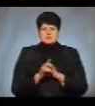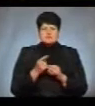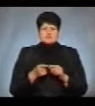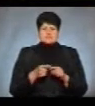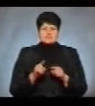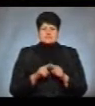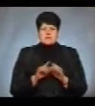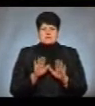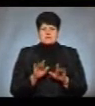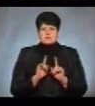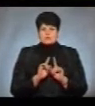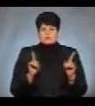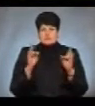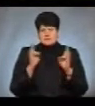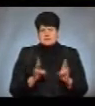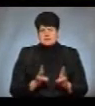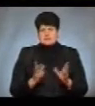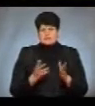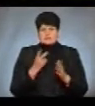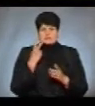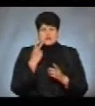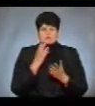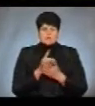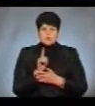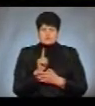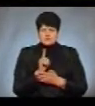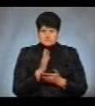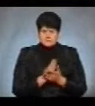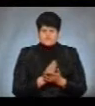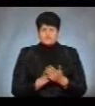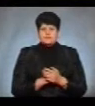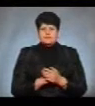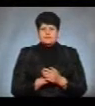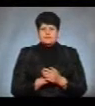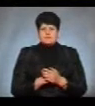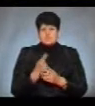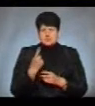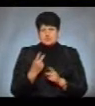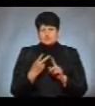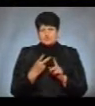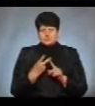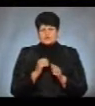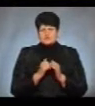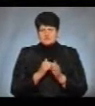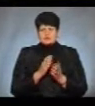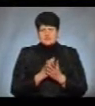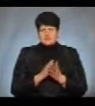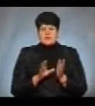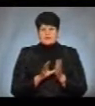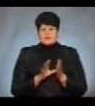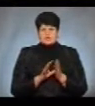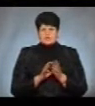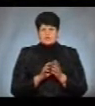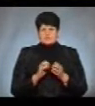місце особливої небезпеки, де завжди горять свічки. Це перше, а друге, все-таки часто відбуваються електричні